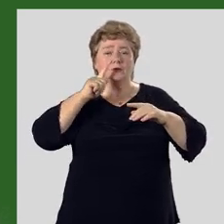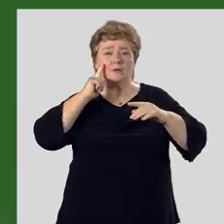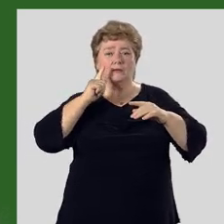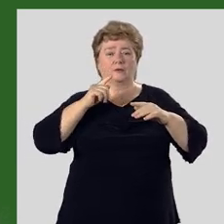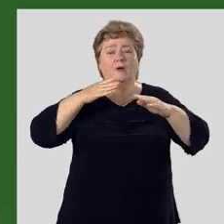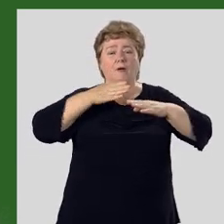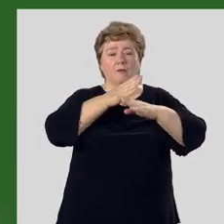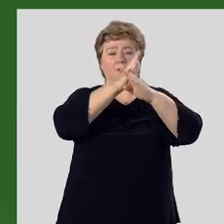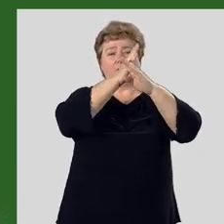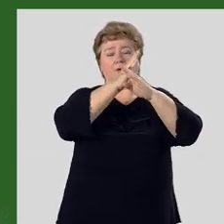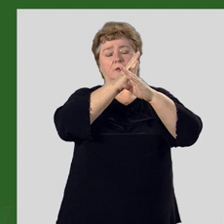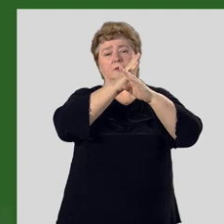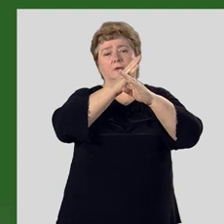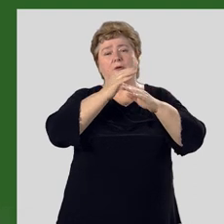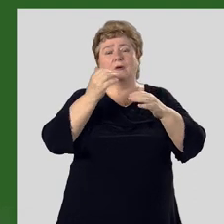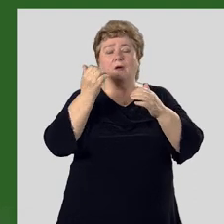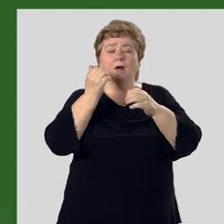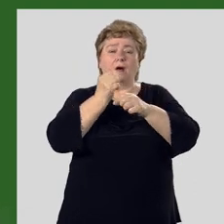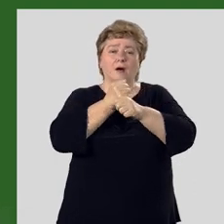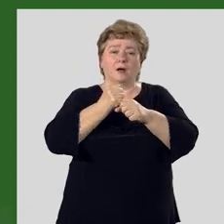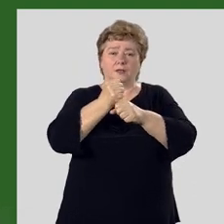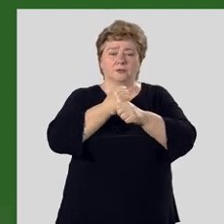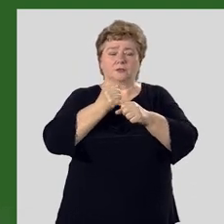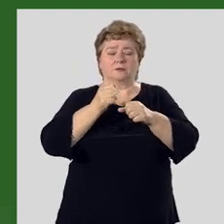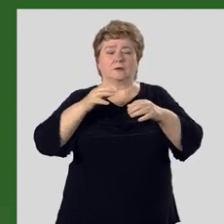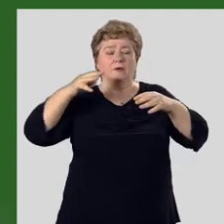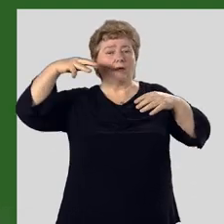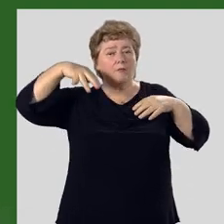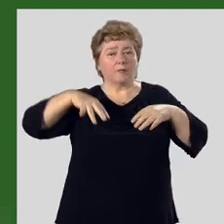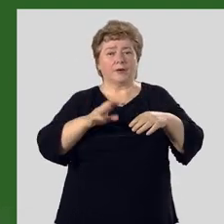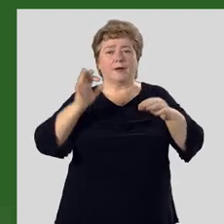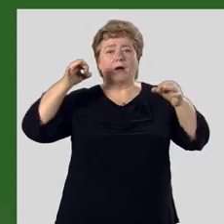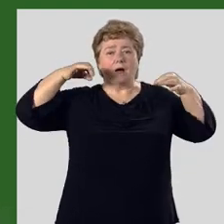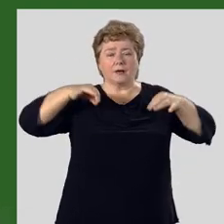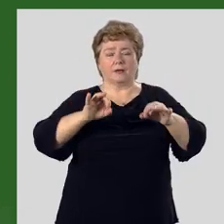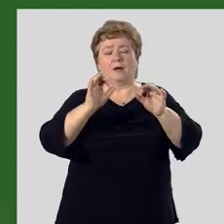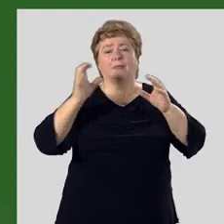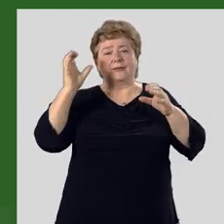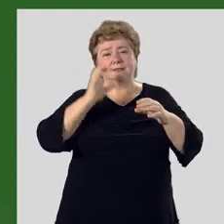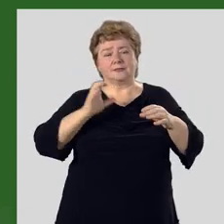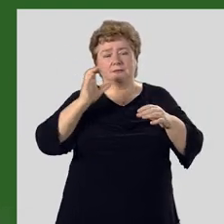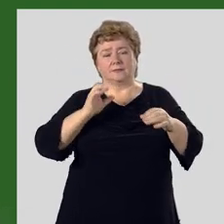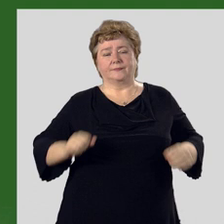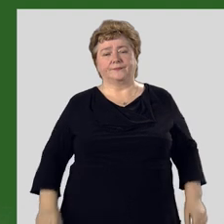Зеленым. Горы. Коричневым. Моря и океаны. Синим.